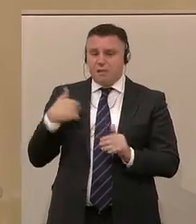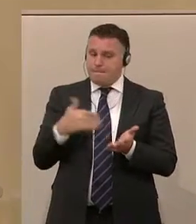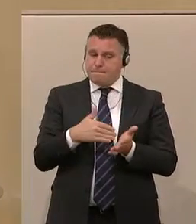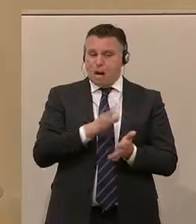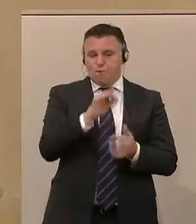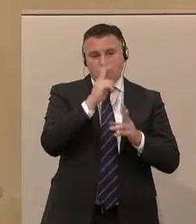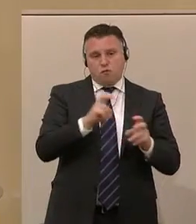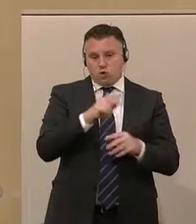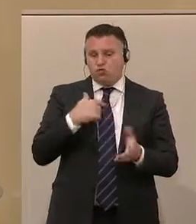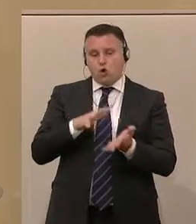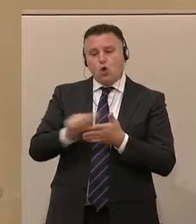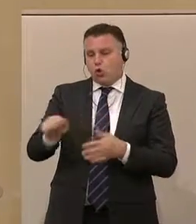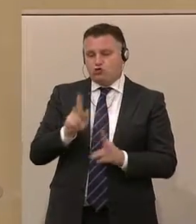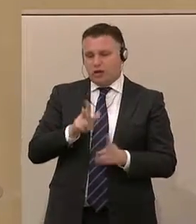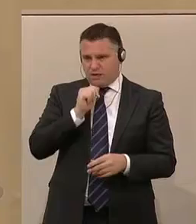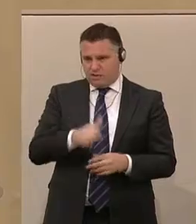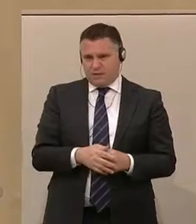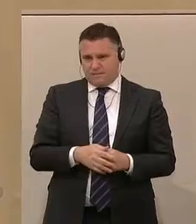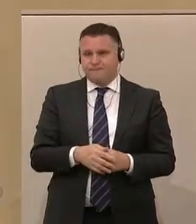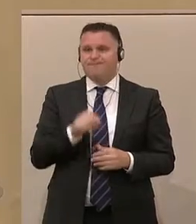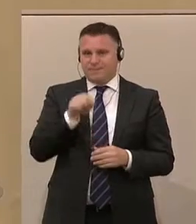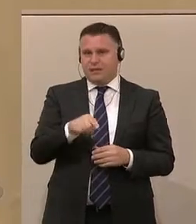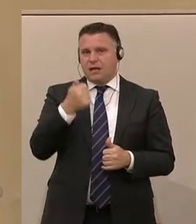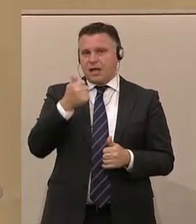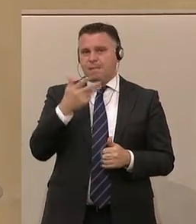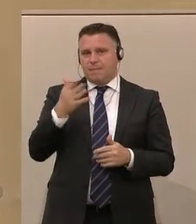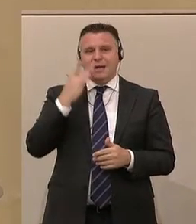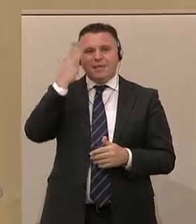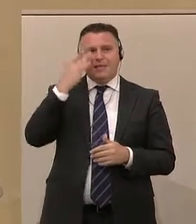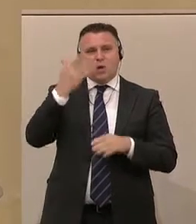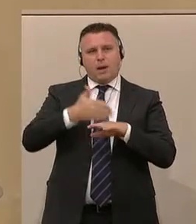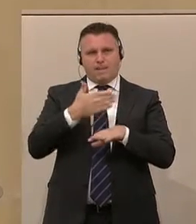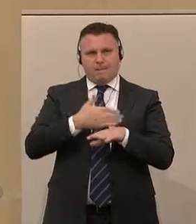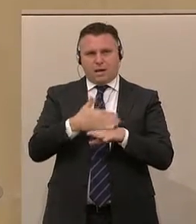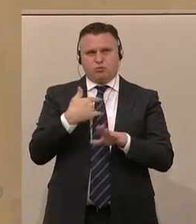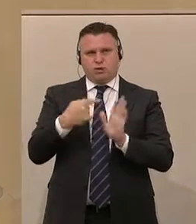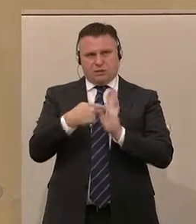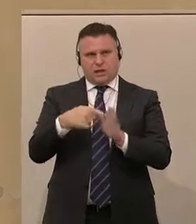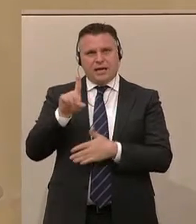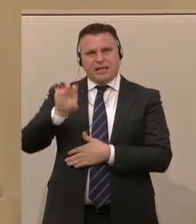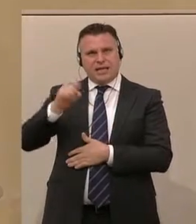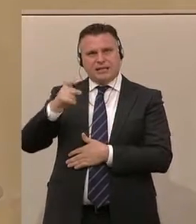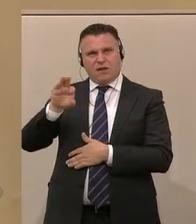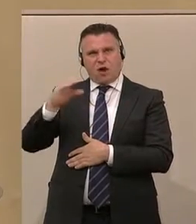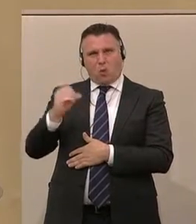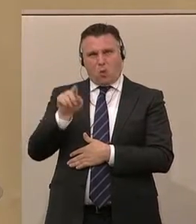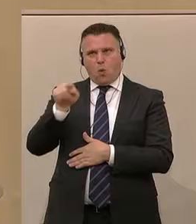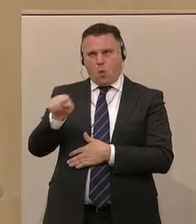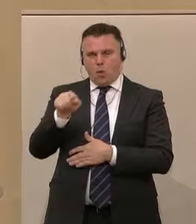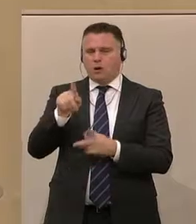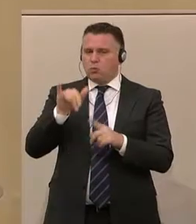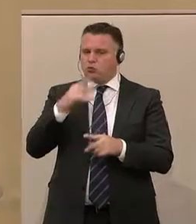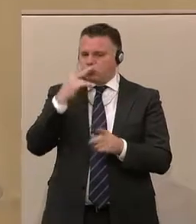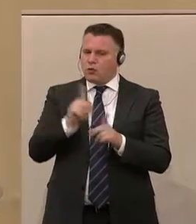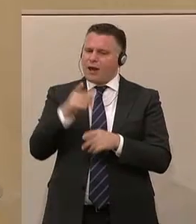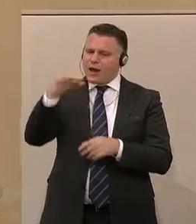löschen. Das ist eines der vielen theoretischen Beispiele, wo die von der DSGVO geforderte Verhältnismäßigkeit auch